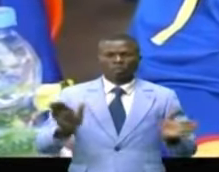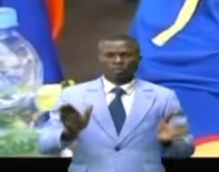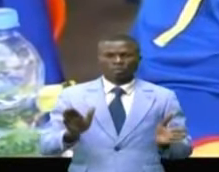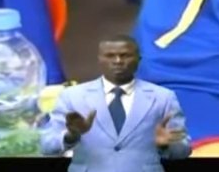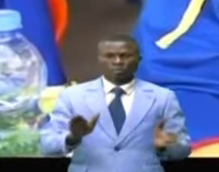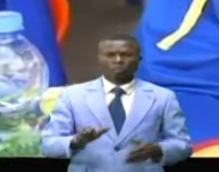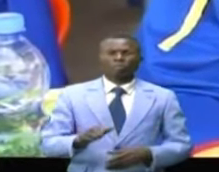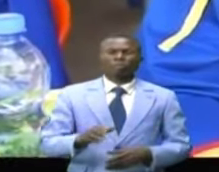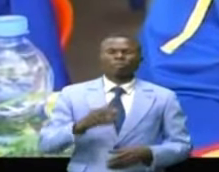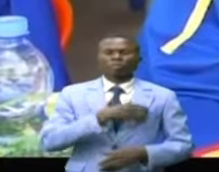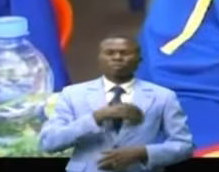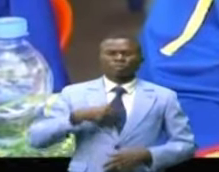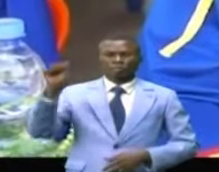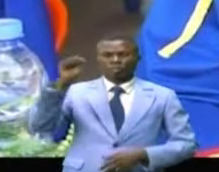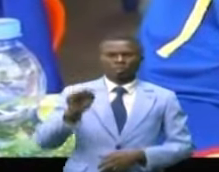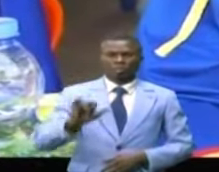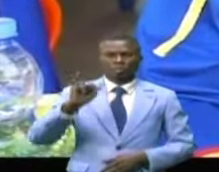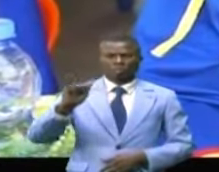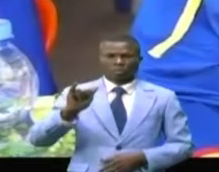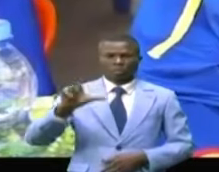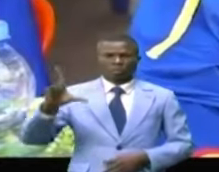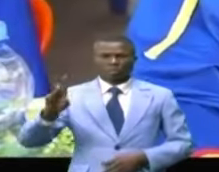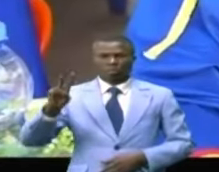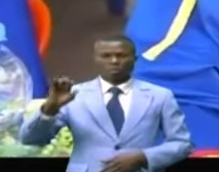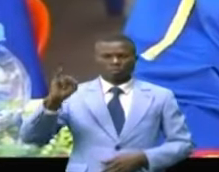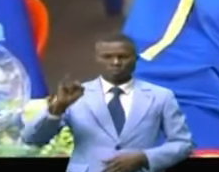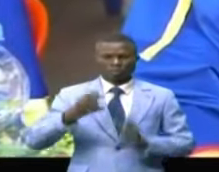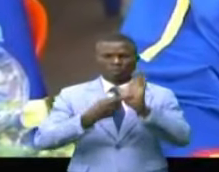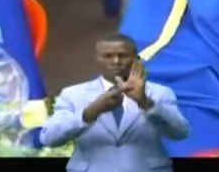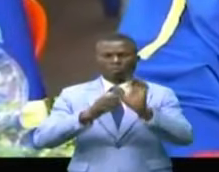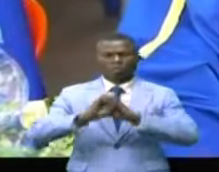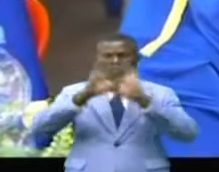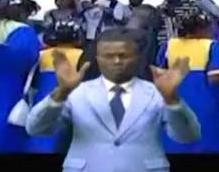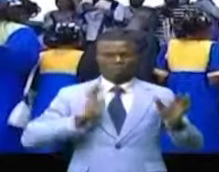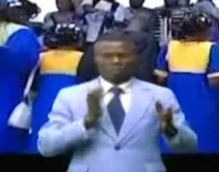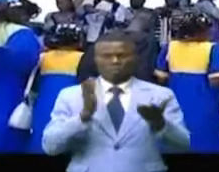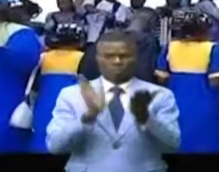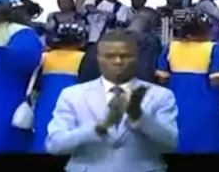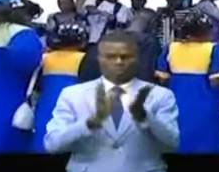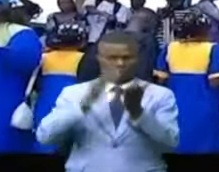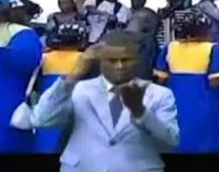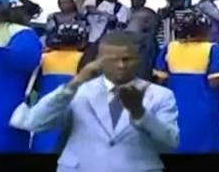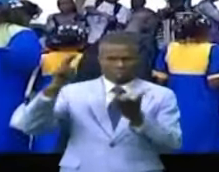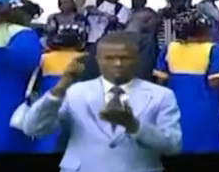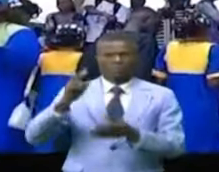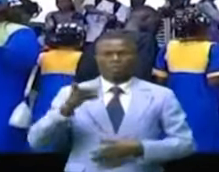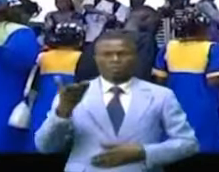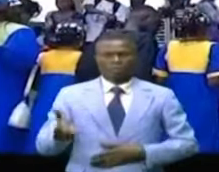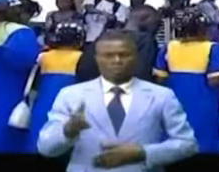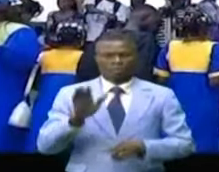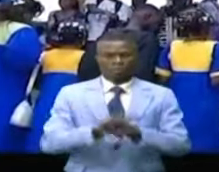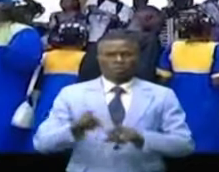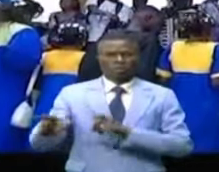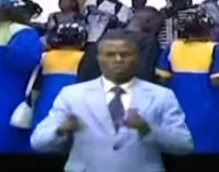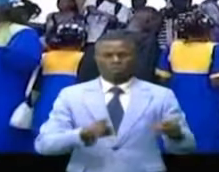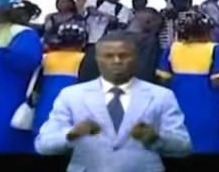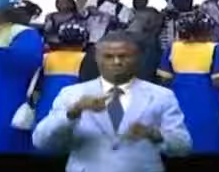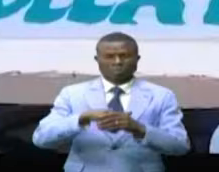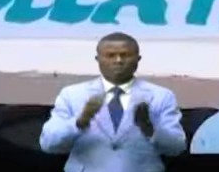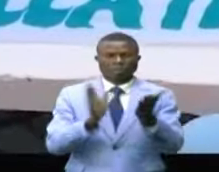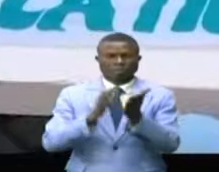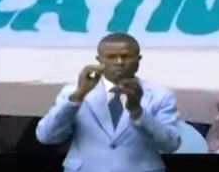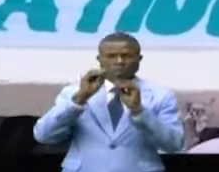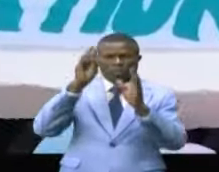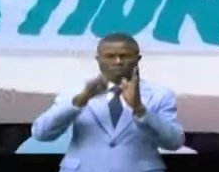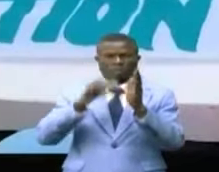Elenga Niembo pour la visibilité de l'ISP Idiofa. Plusieurs filières sont organisées dans cet établissement